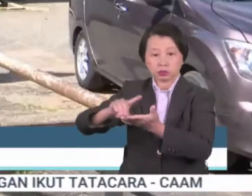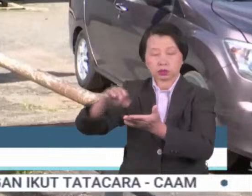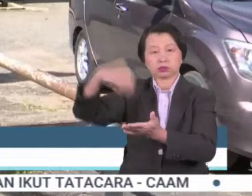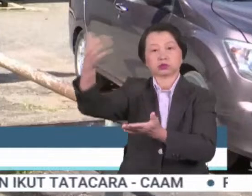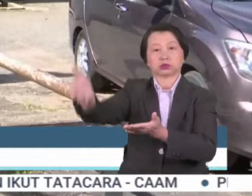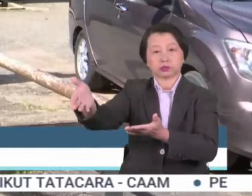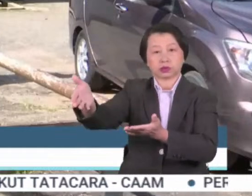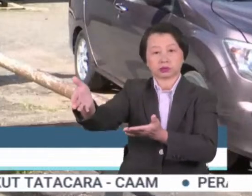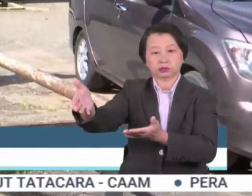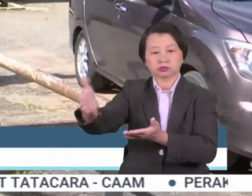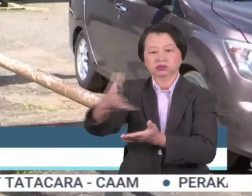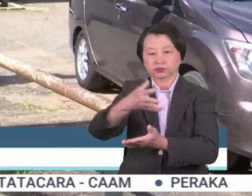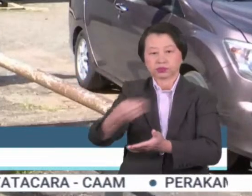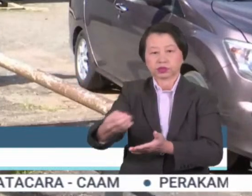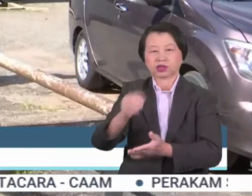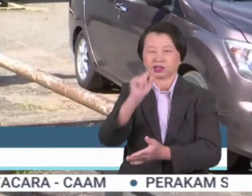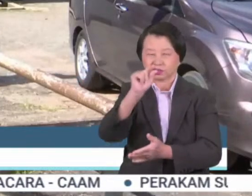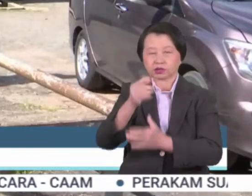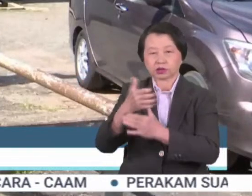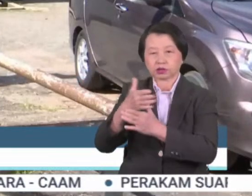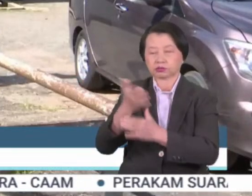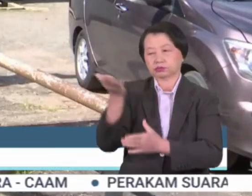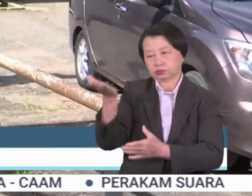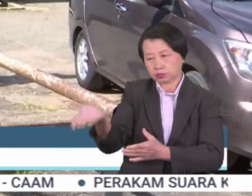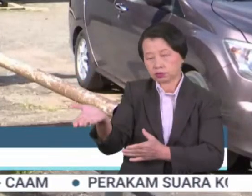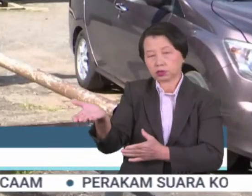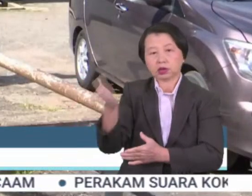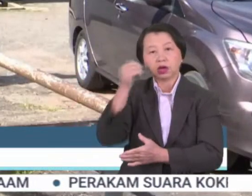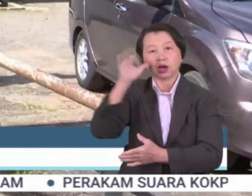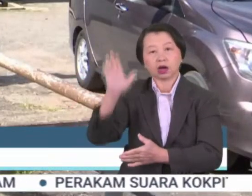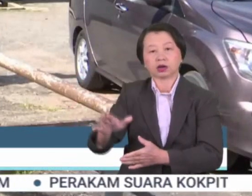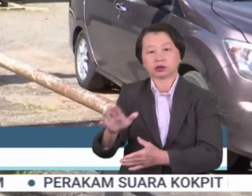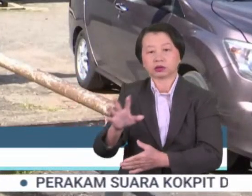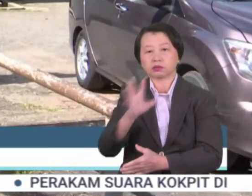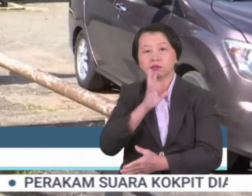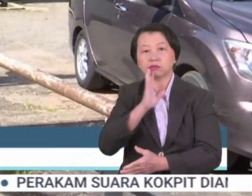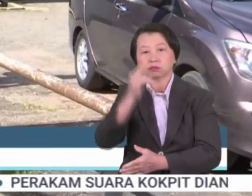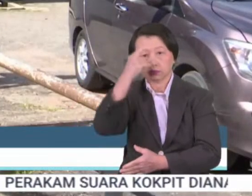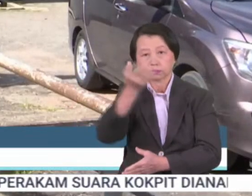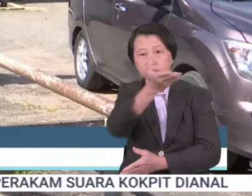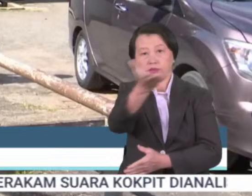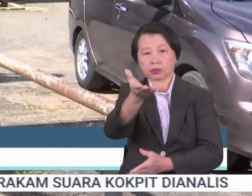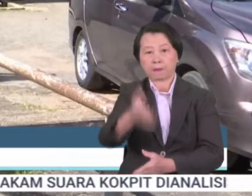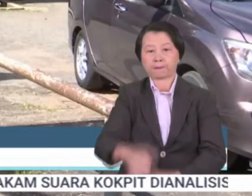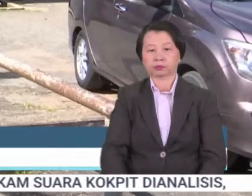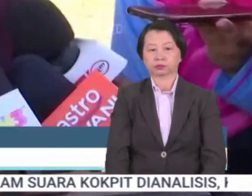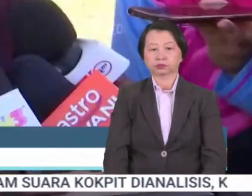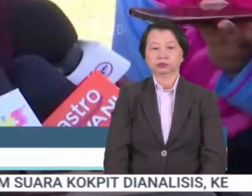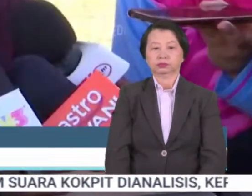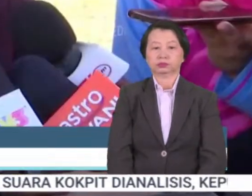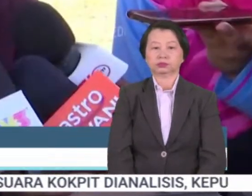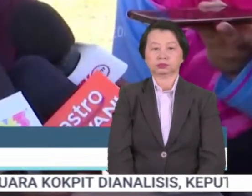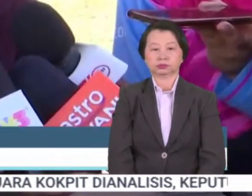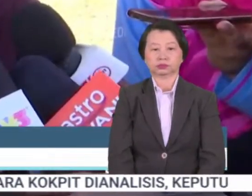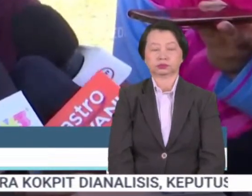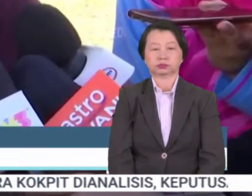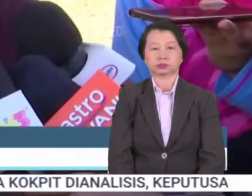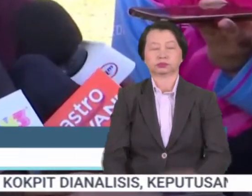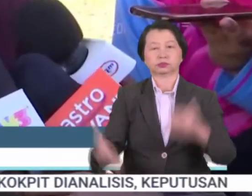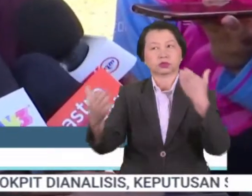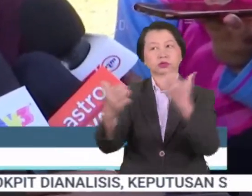hadapan dan sedikit perkongian Beliau saya paparkan untuk Anda